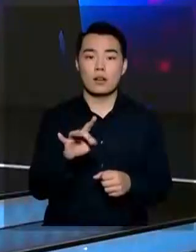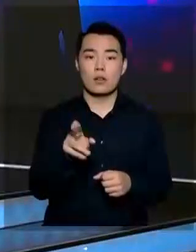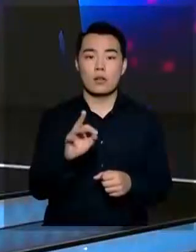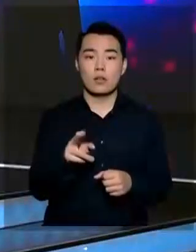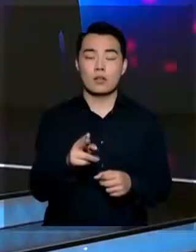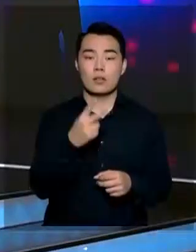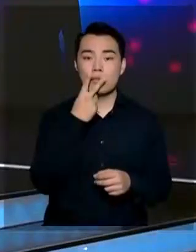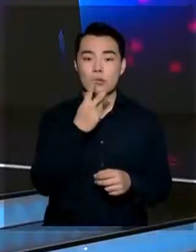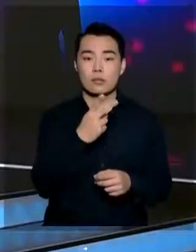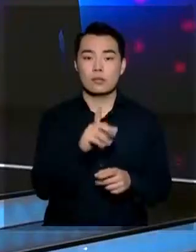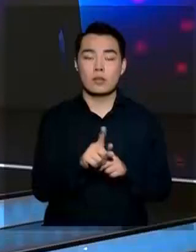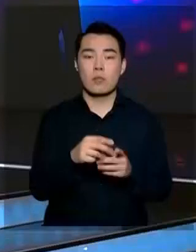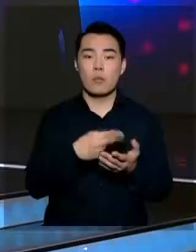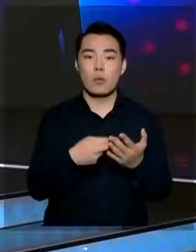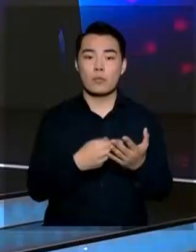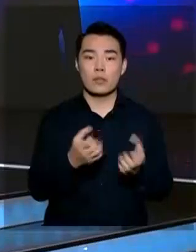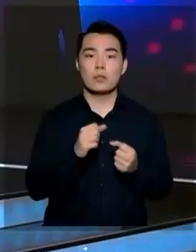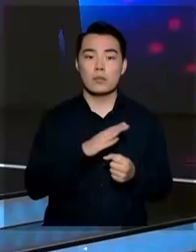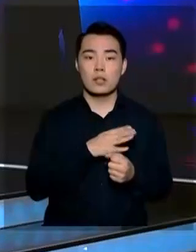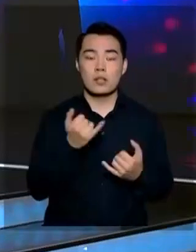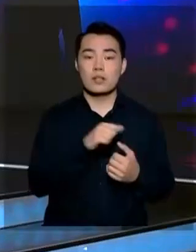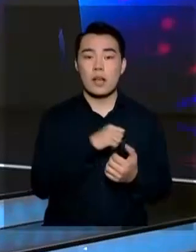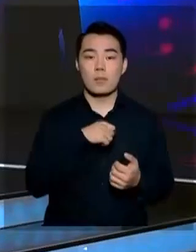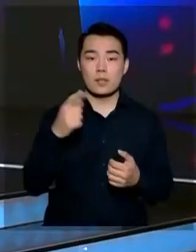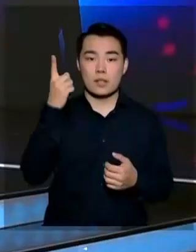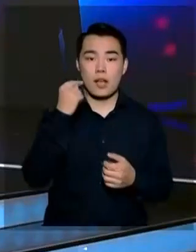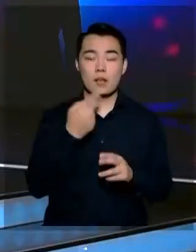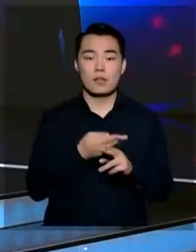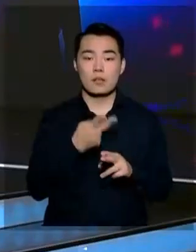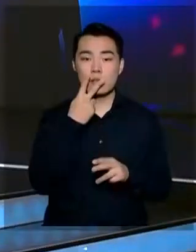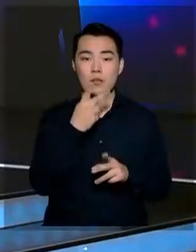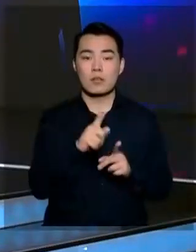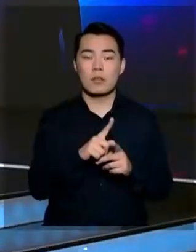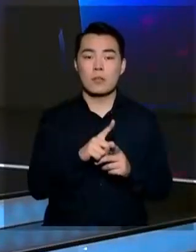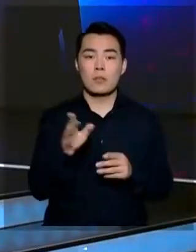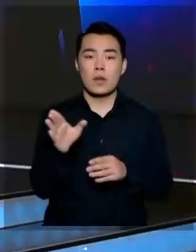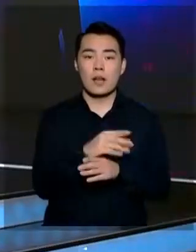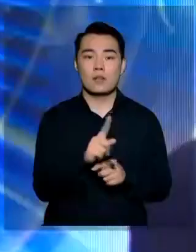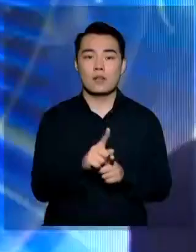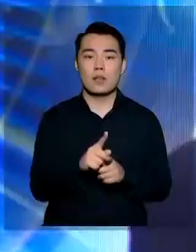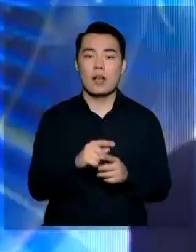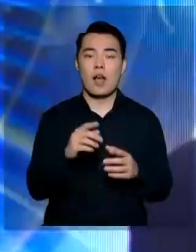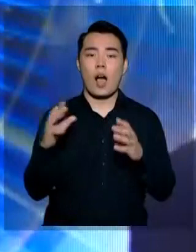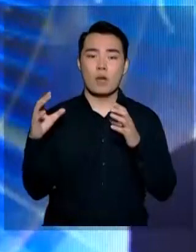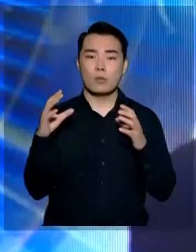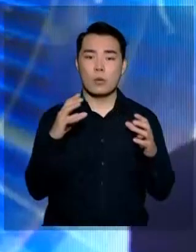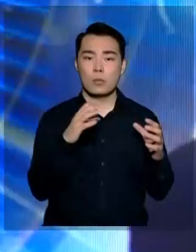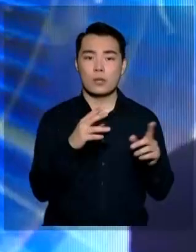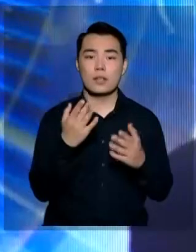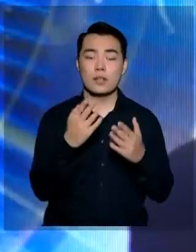QR арқылы қол қою болды. Өзіңіз білесіз қазір біздің барлық жерлерімізде, даже мысалы автобуса жүрсек,